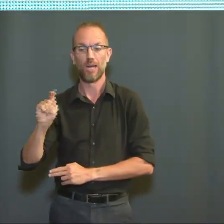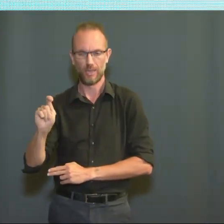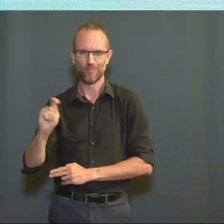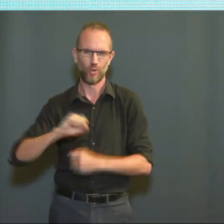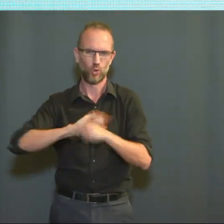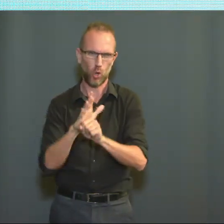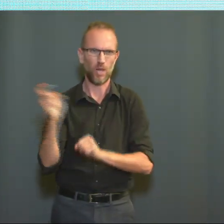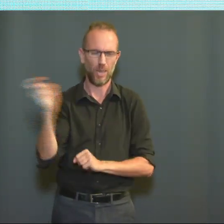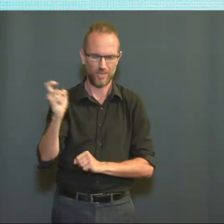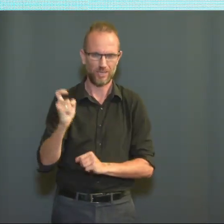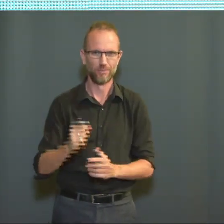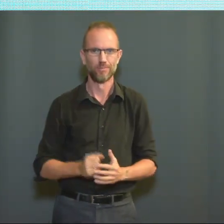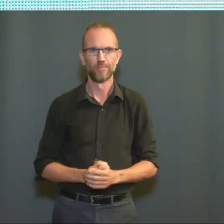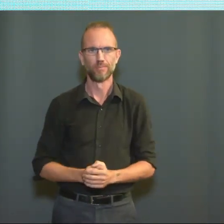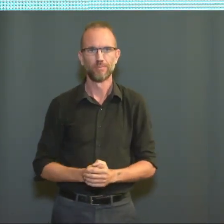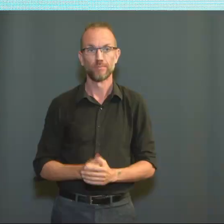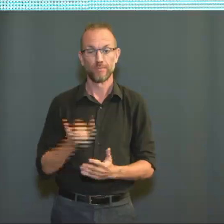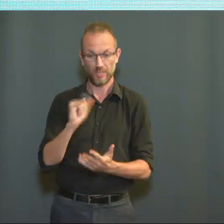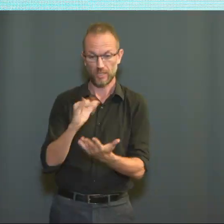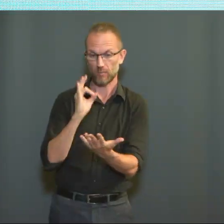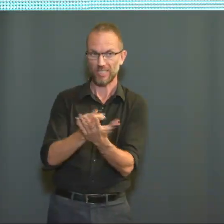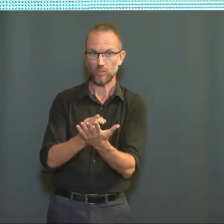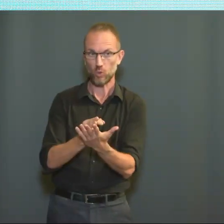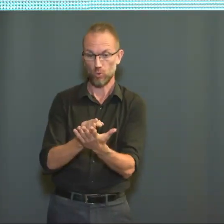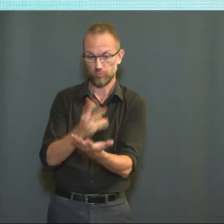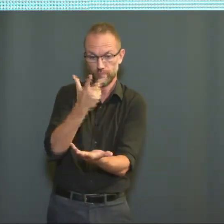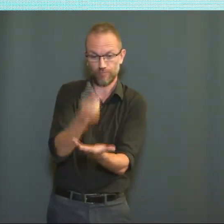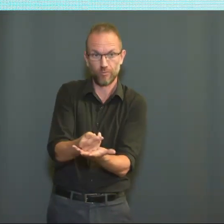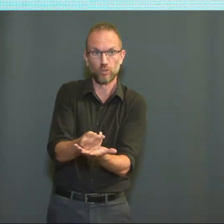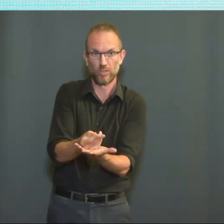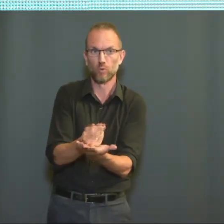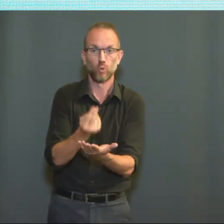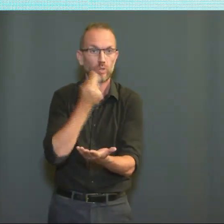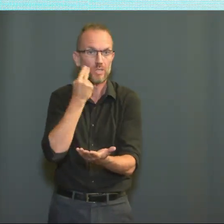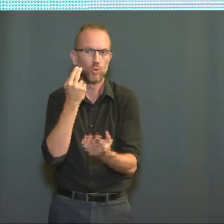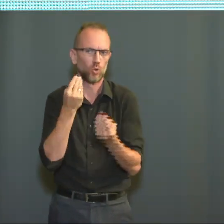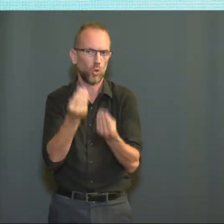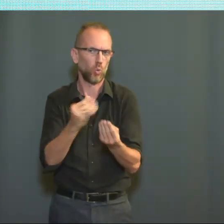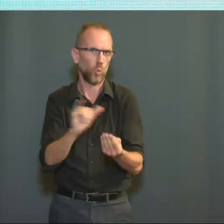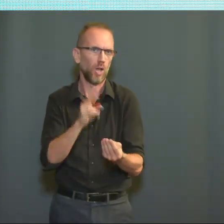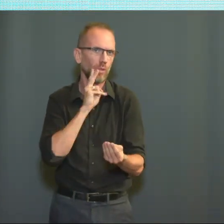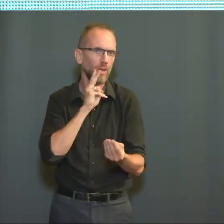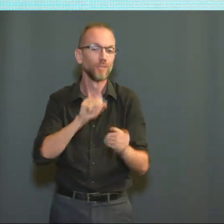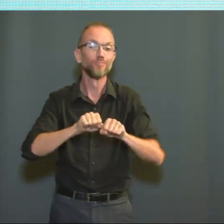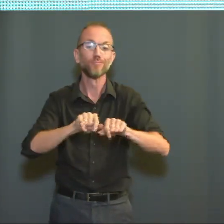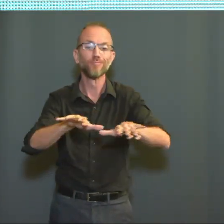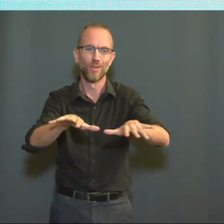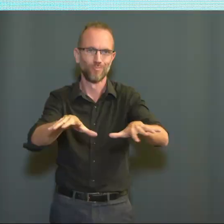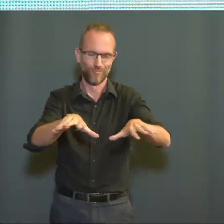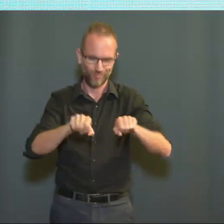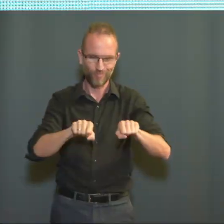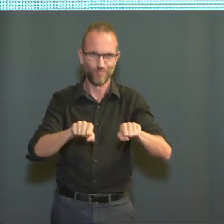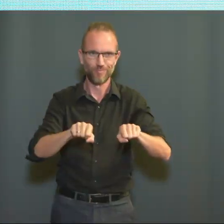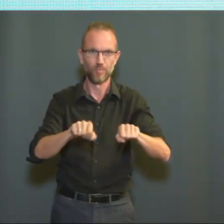nous protéger les uns les autres, ralentir la propagation du COVID-19 et aider à la détection